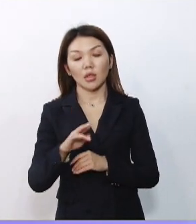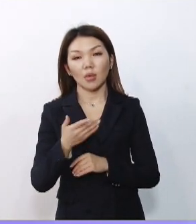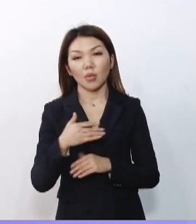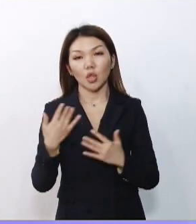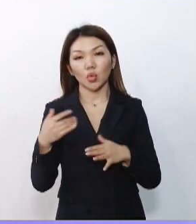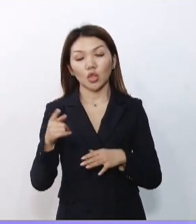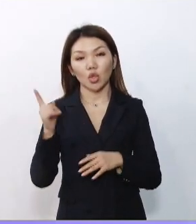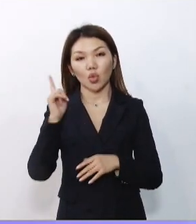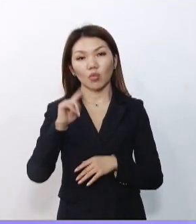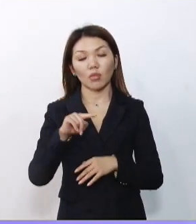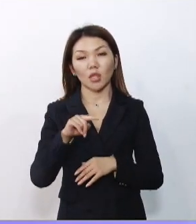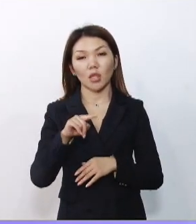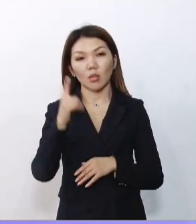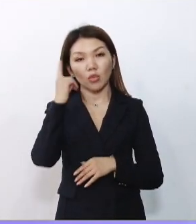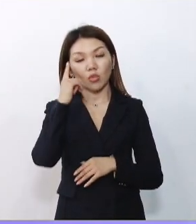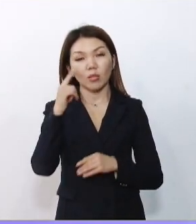рассуждать иначе.